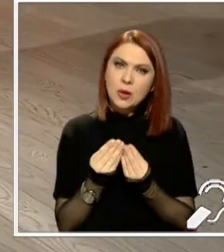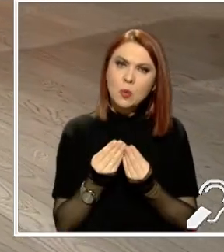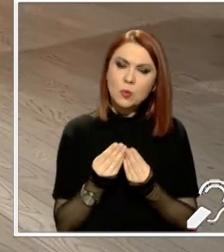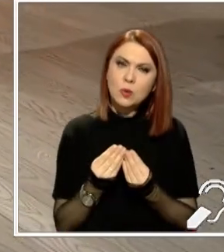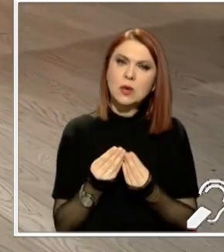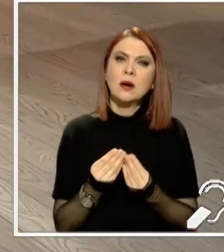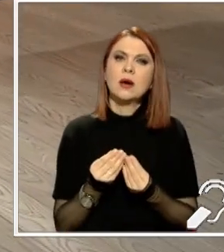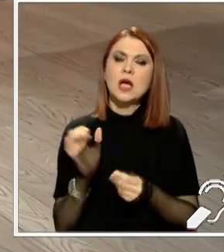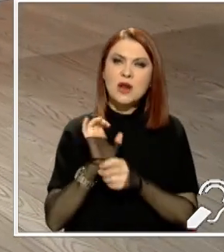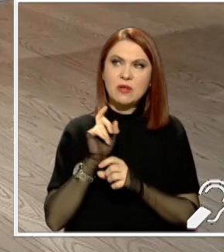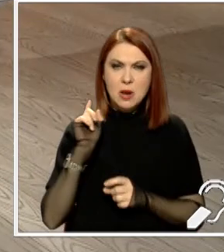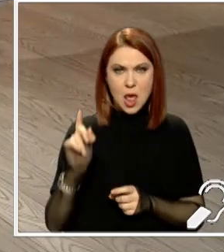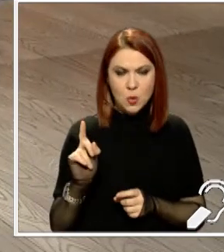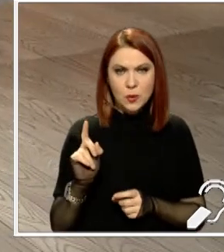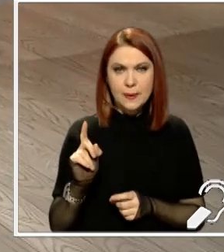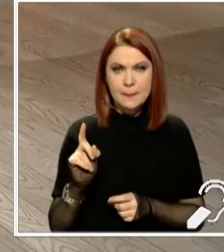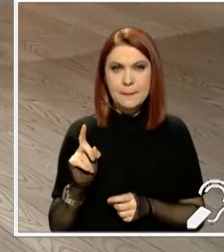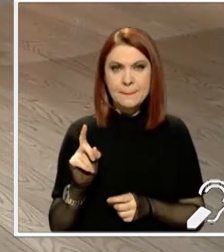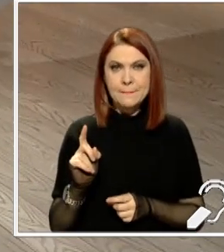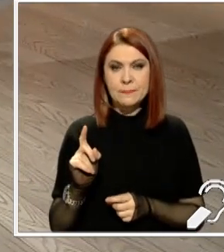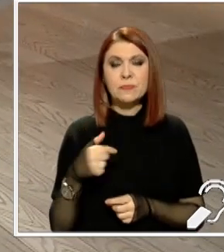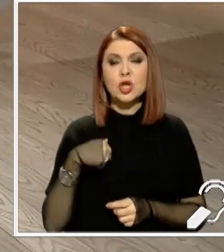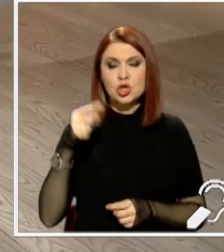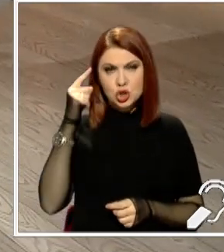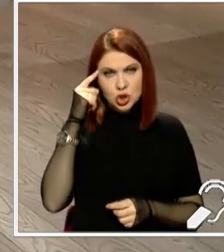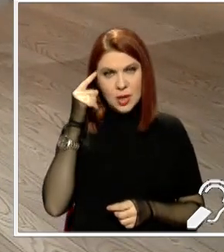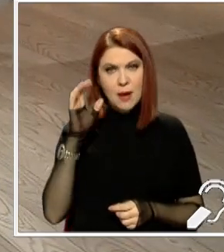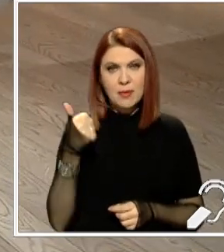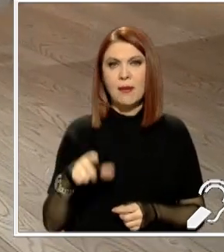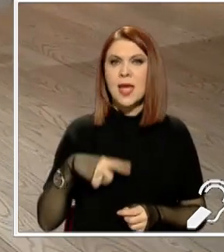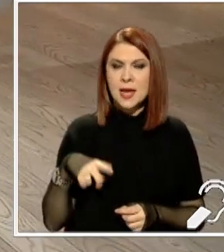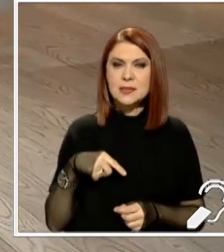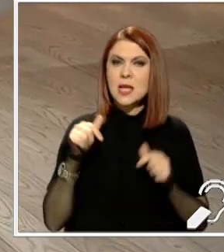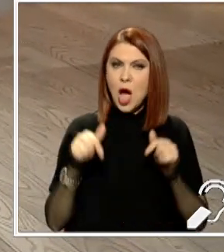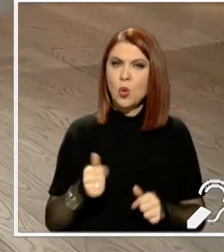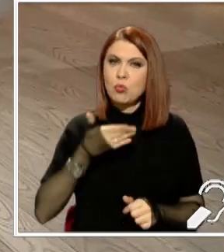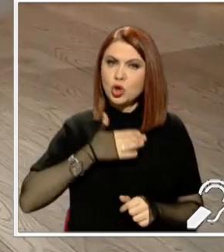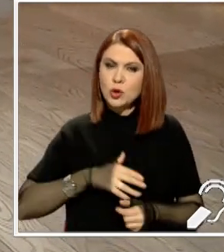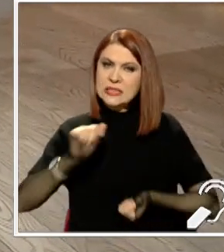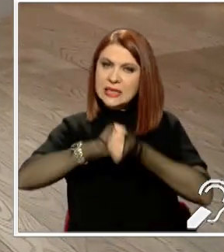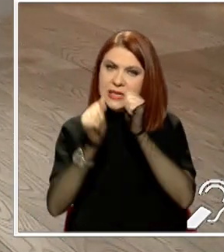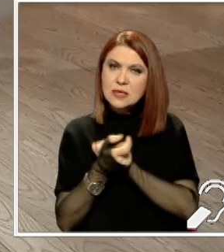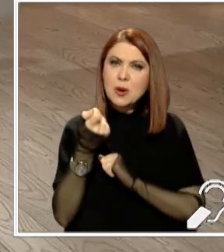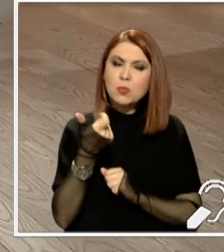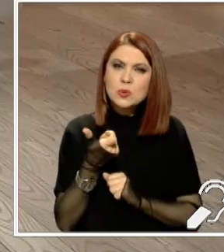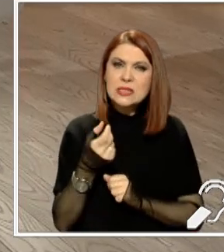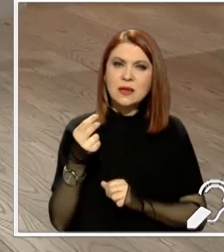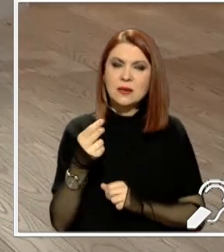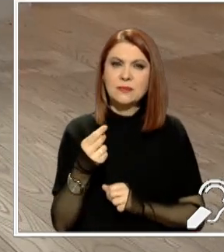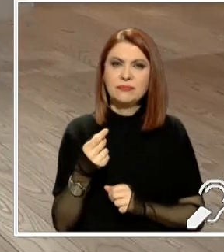și pe set în filmele lui. Știam că există acum dorința de a schimba puțin structura